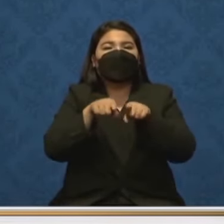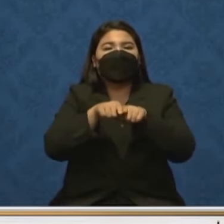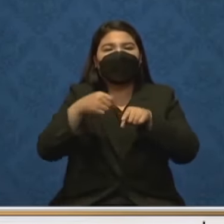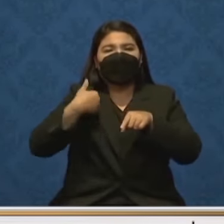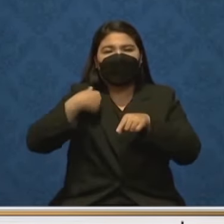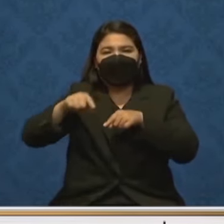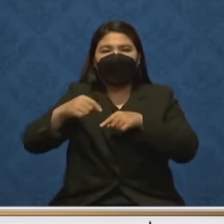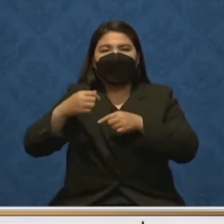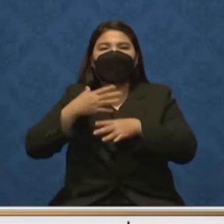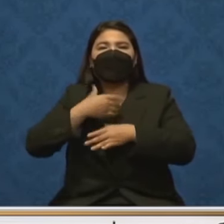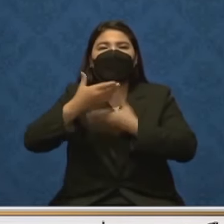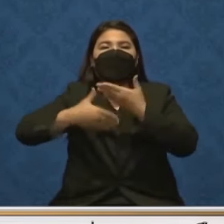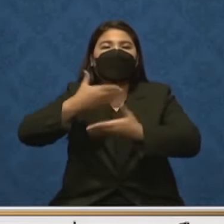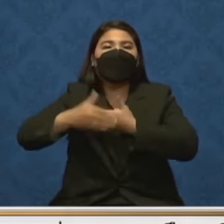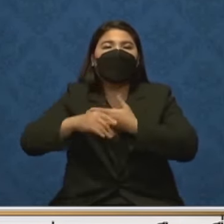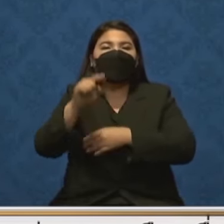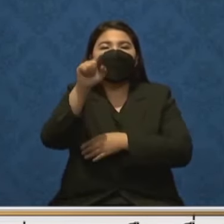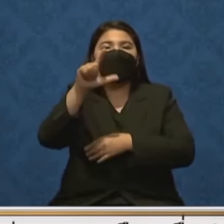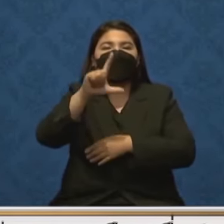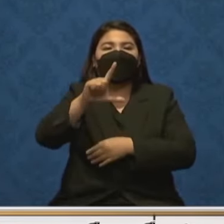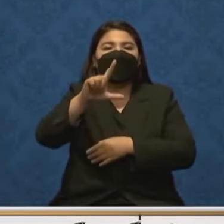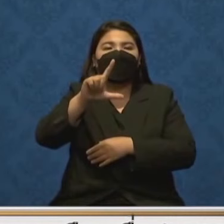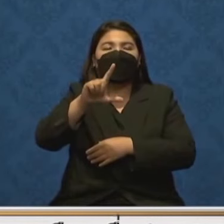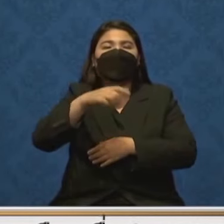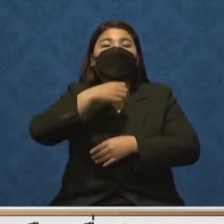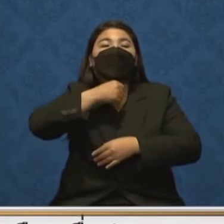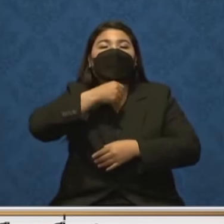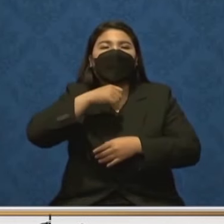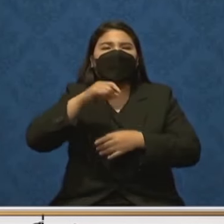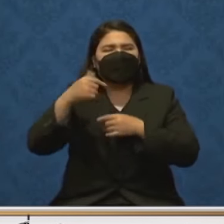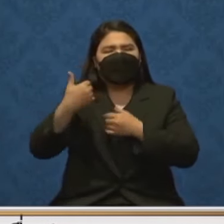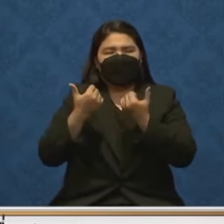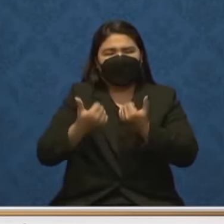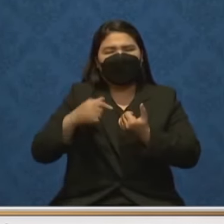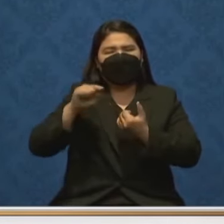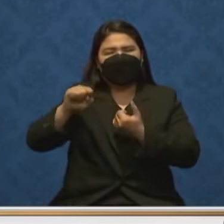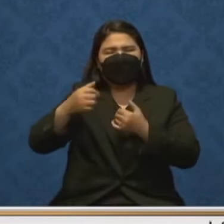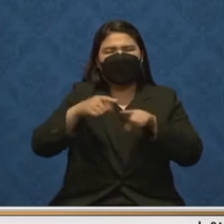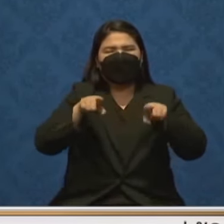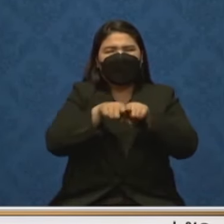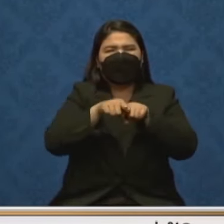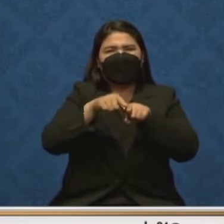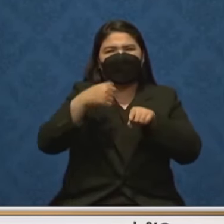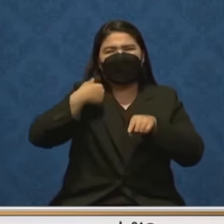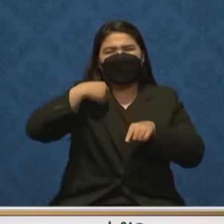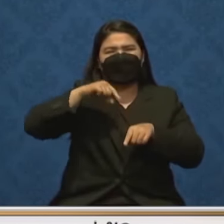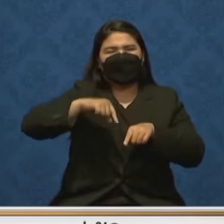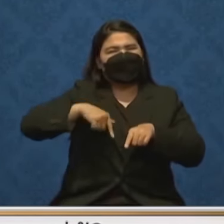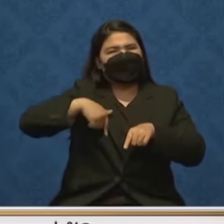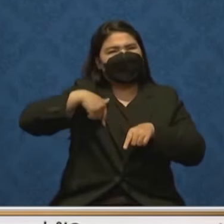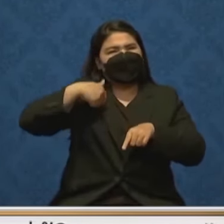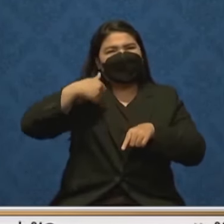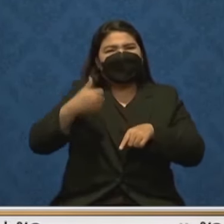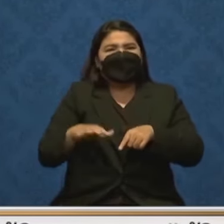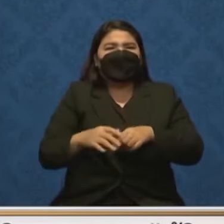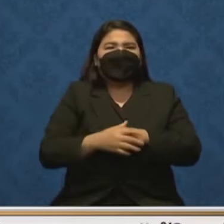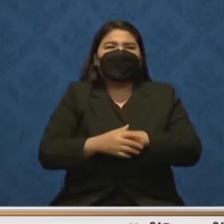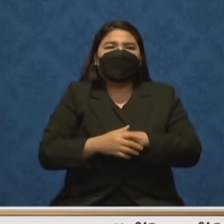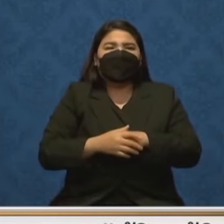ค่ะแต่วันที่พี่น้องร่วมชาตินะคะรู้สึกสิ้นหวังเหมือนยืนอยู่ก้นของขอบเหว